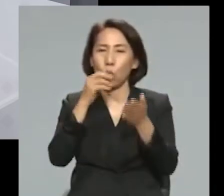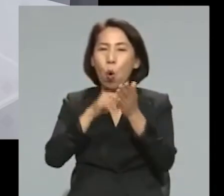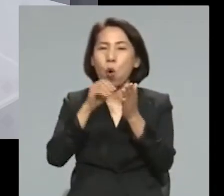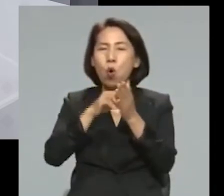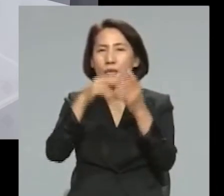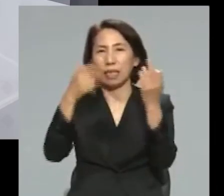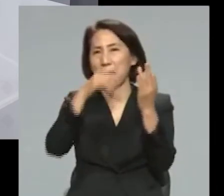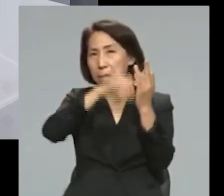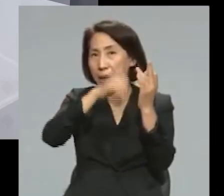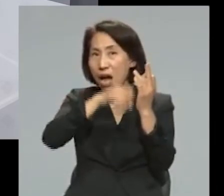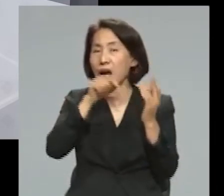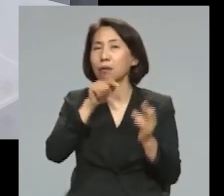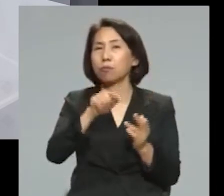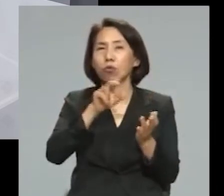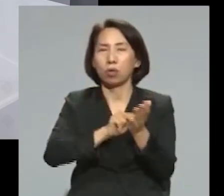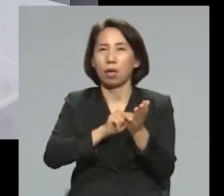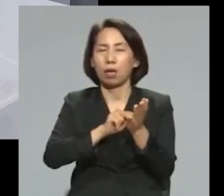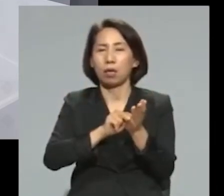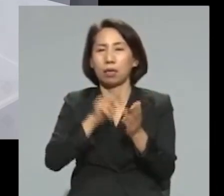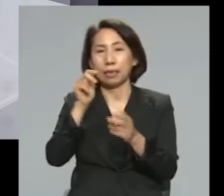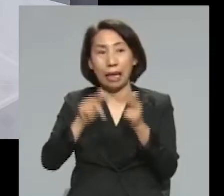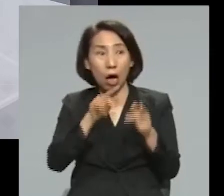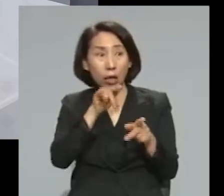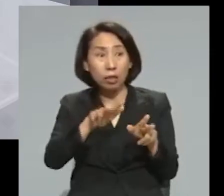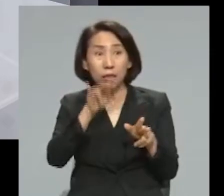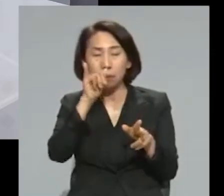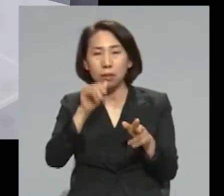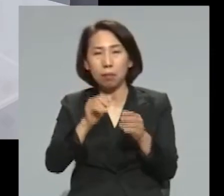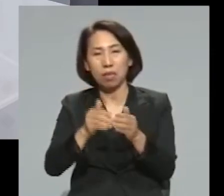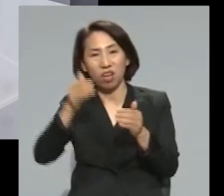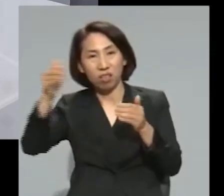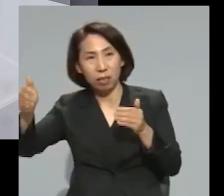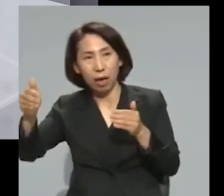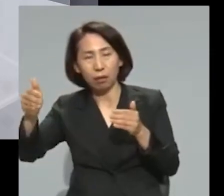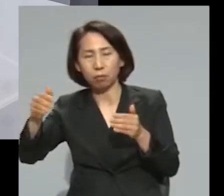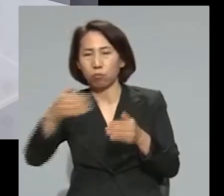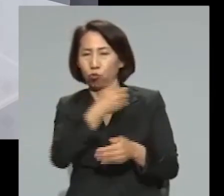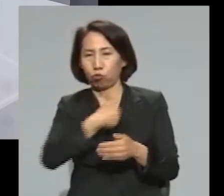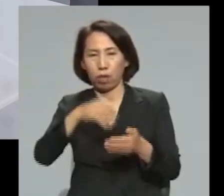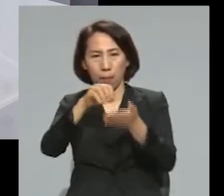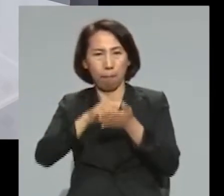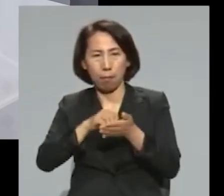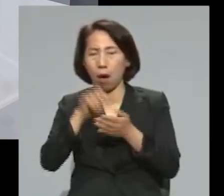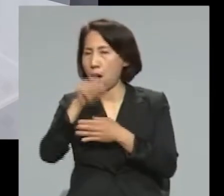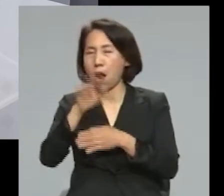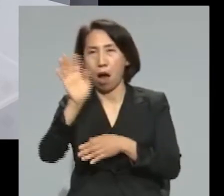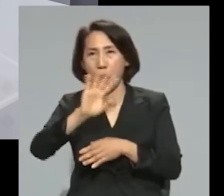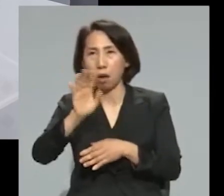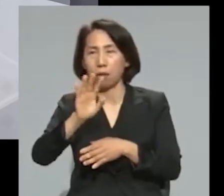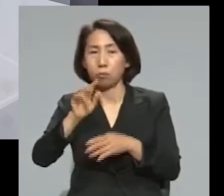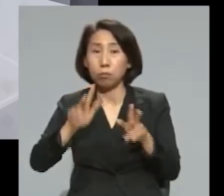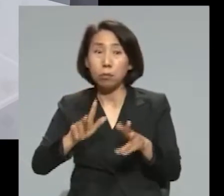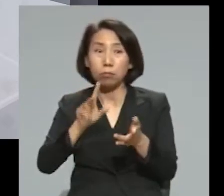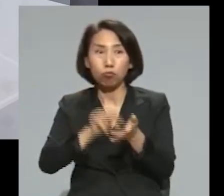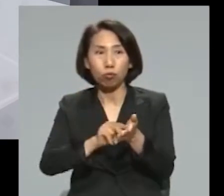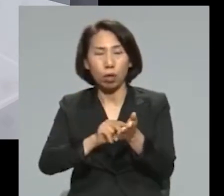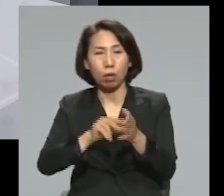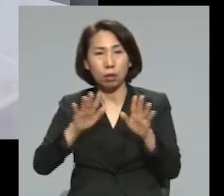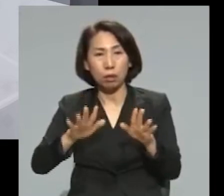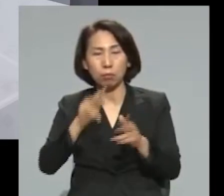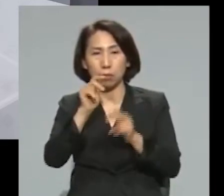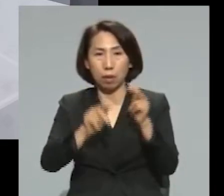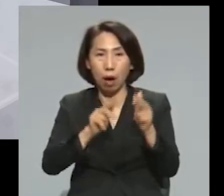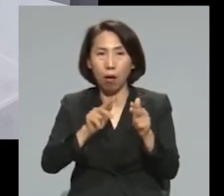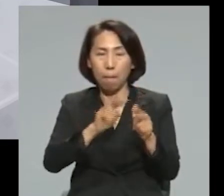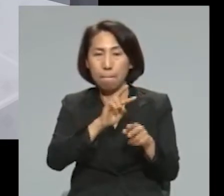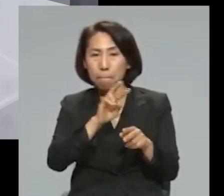기존 사업자의 연장 신청을 군에서 받아주지 않았습니다. 그러나 현 사업자가 새로이